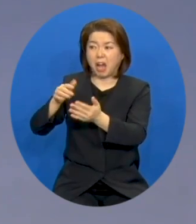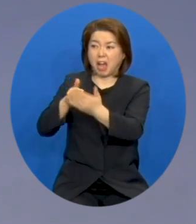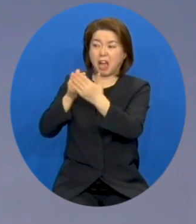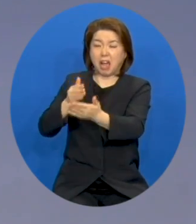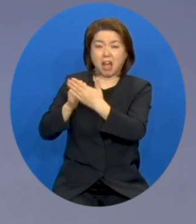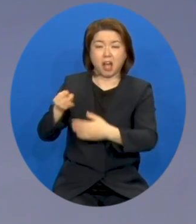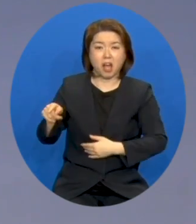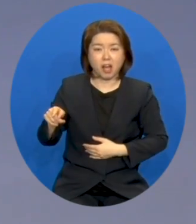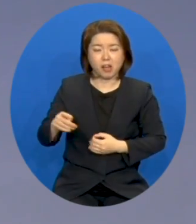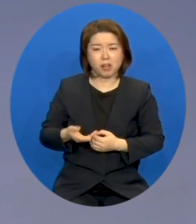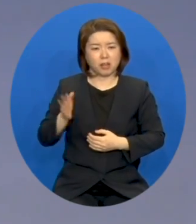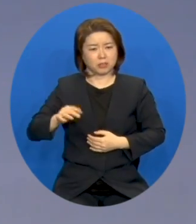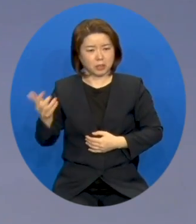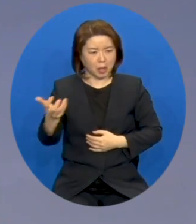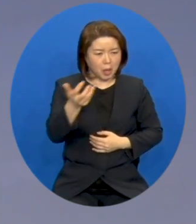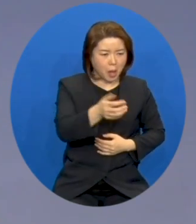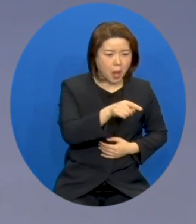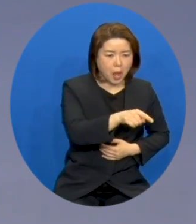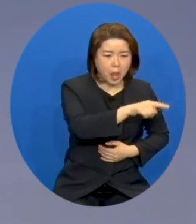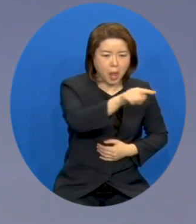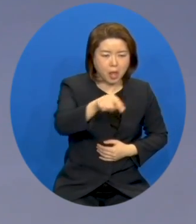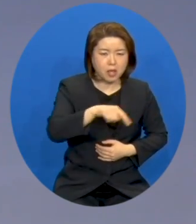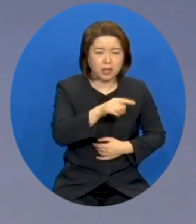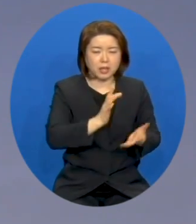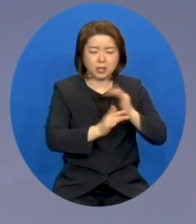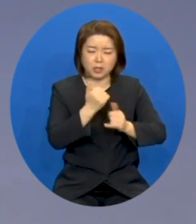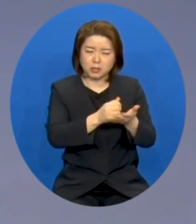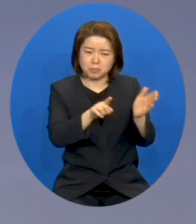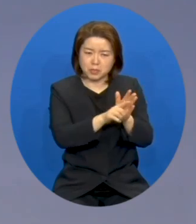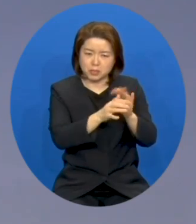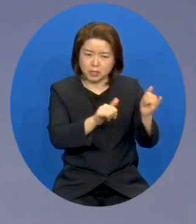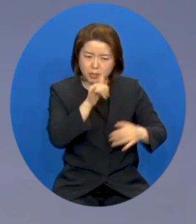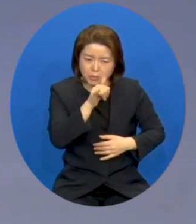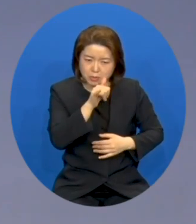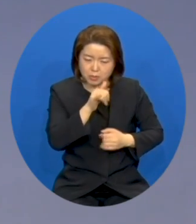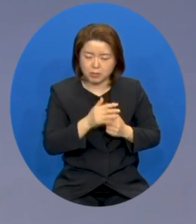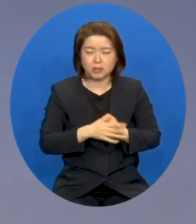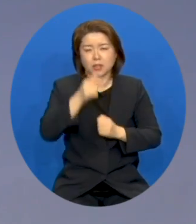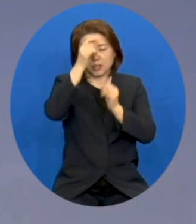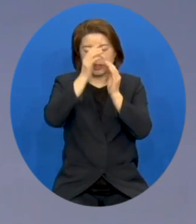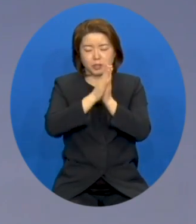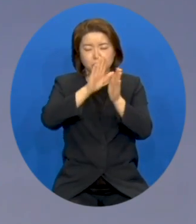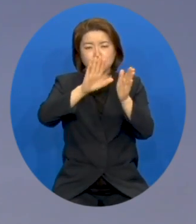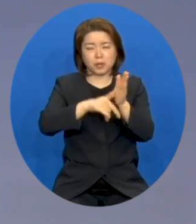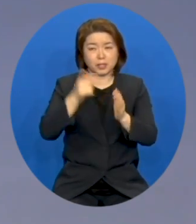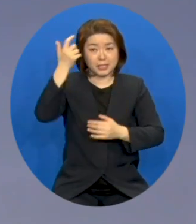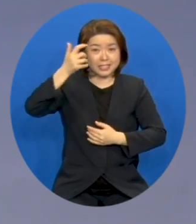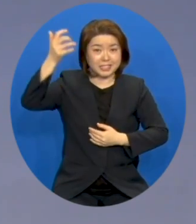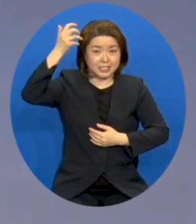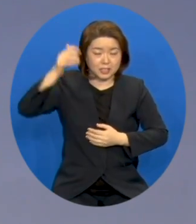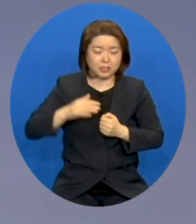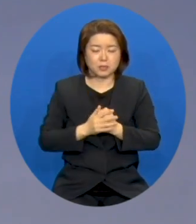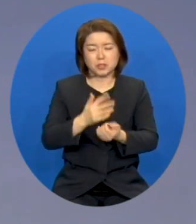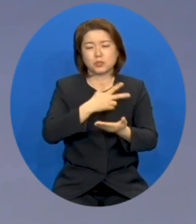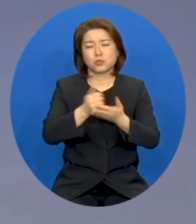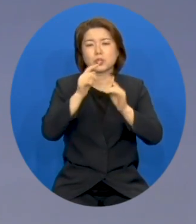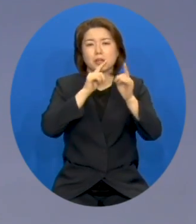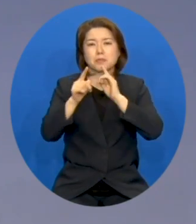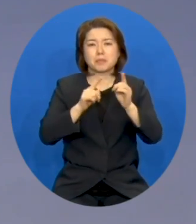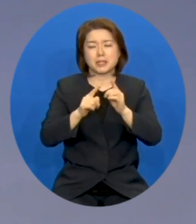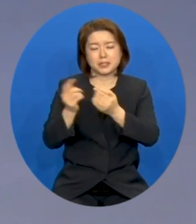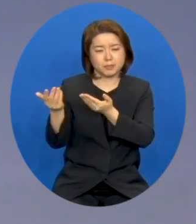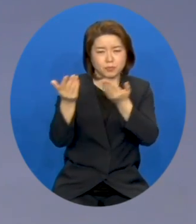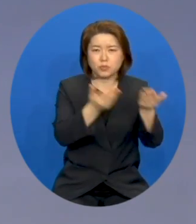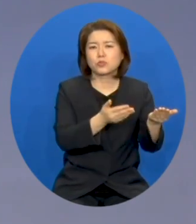여기서는 예수를 믿을 사람이 있을까? 그때 기도할 때 성령께서 주님의 말씀을 사도